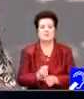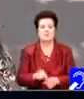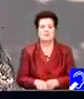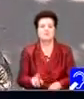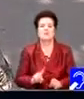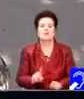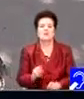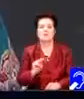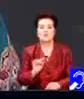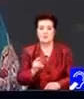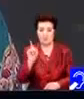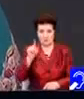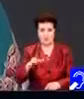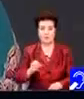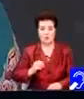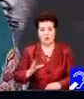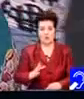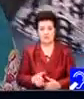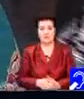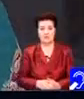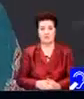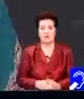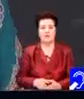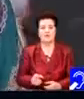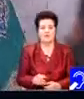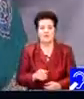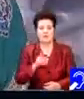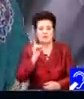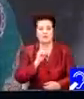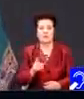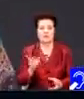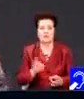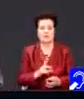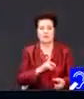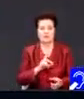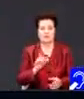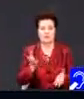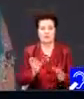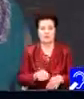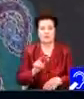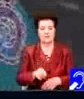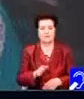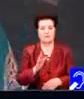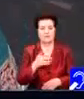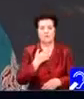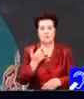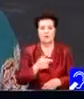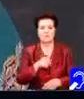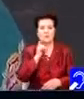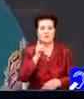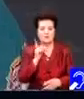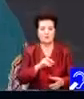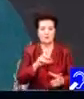și. Pentru și bogați. Молодежь должна присутствовать, естественно. У молодежи будущее. Чтобы